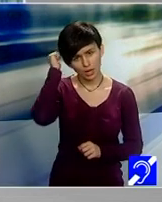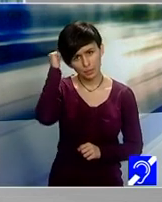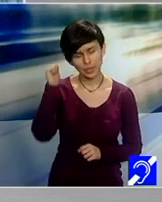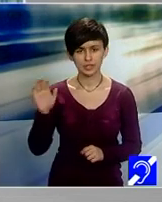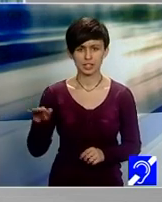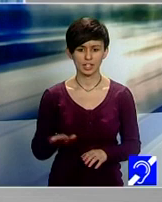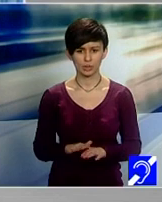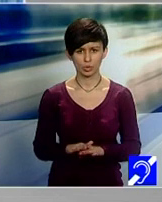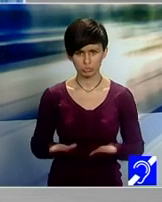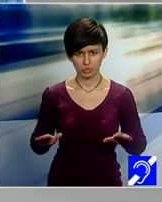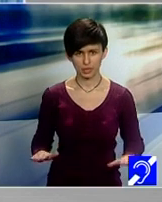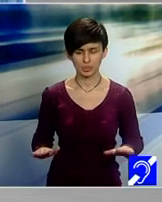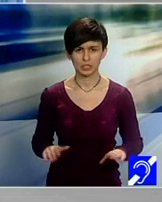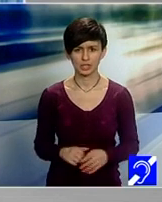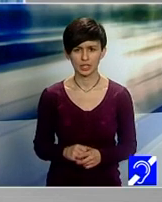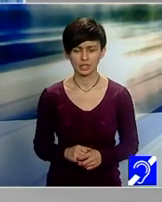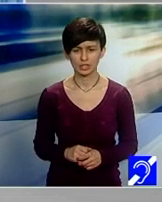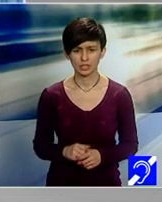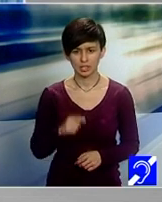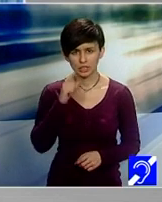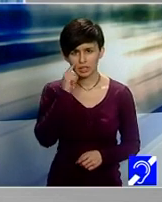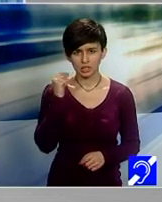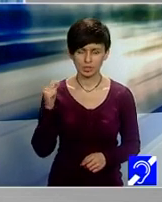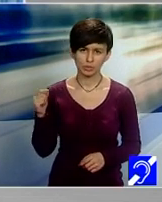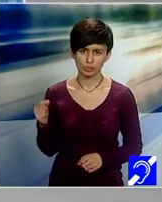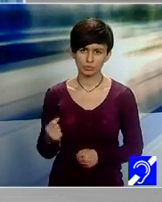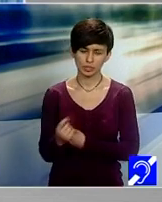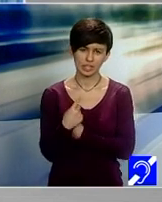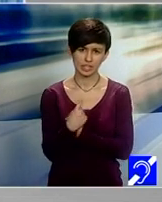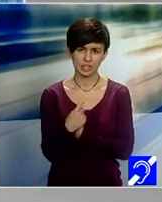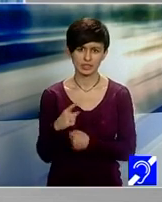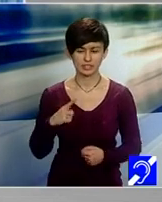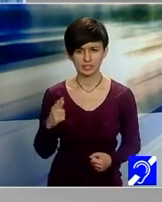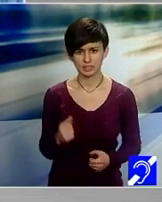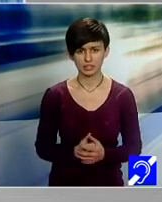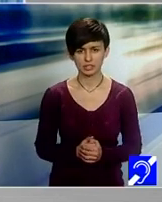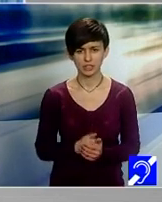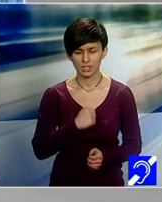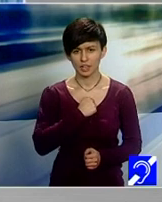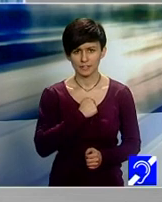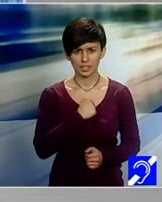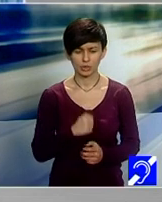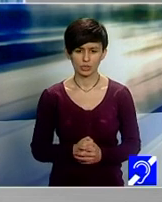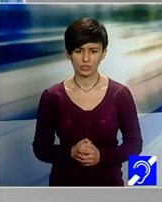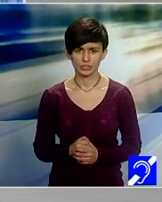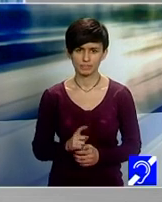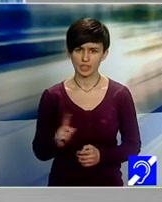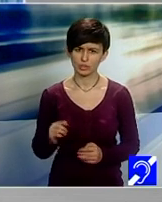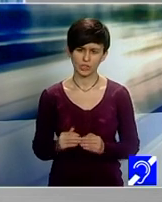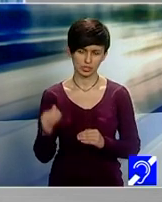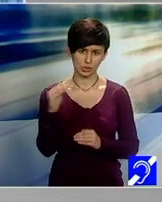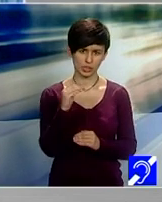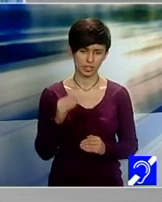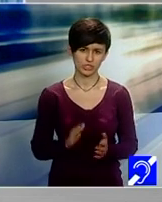stabilitate. Unii clienți poate sunt neliniștiți, dar nu pot să zic că simțim o creștere din acest motiv. Nu